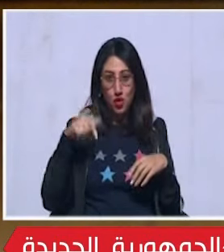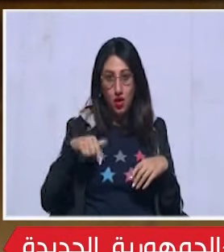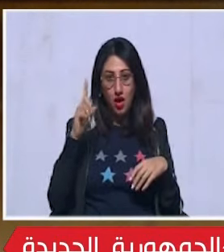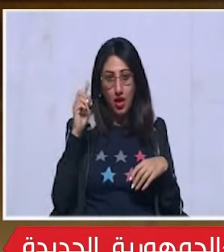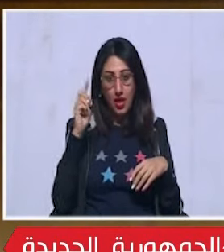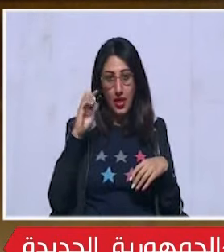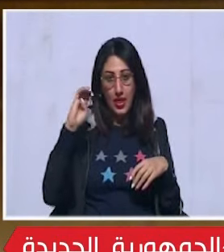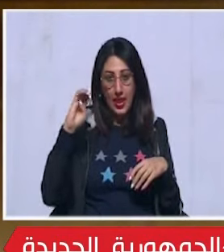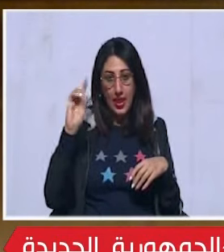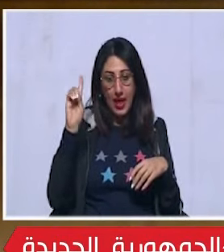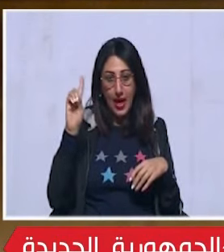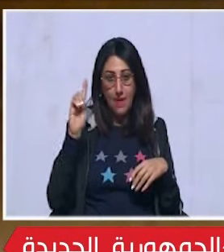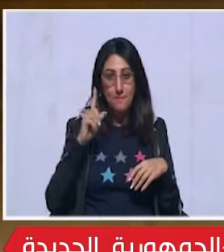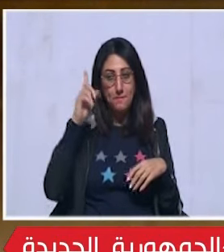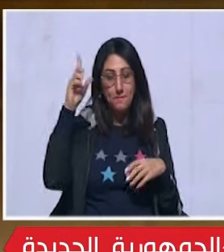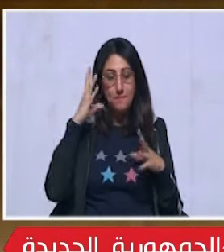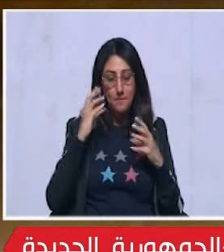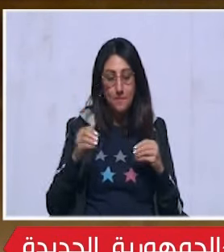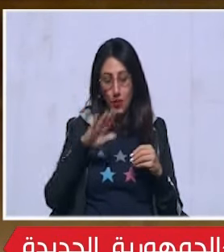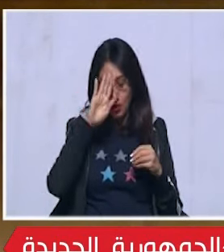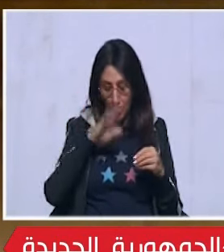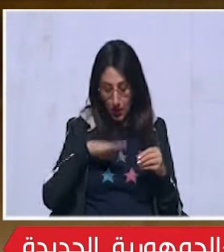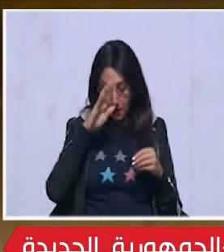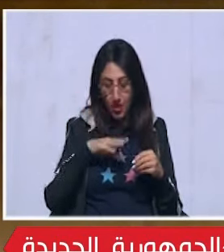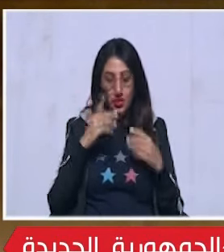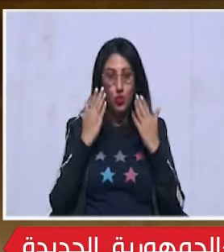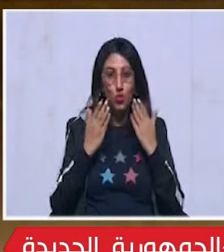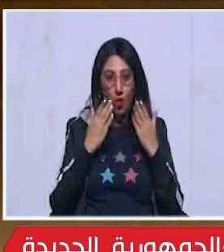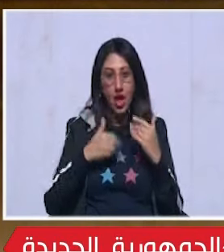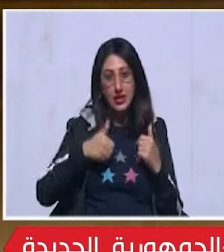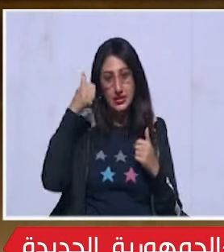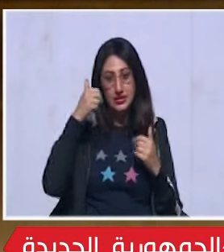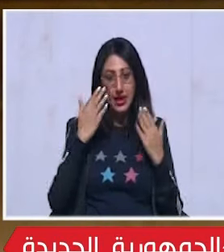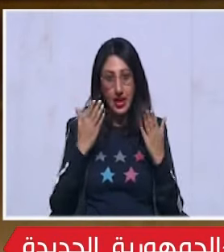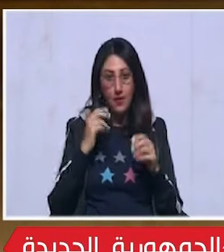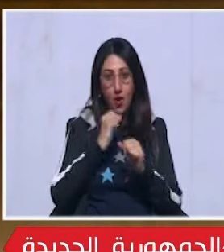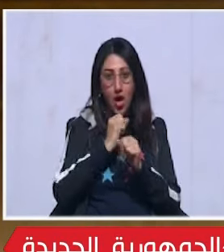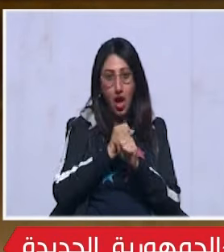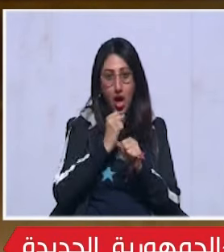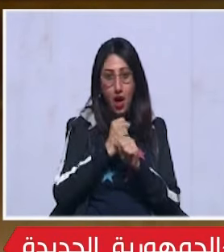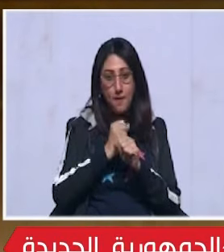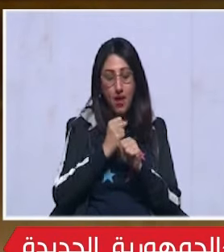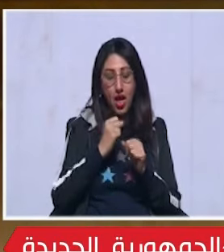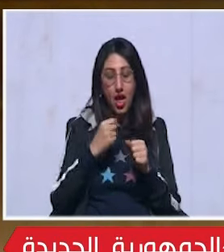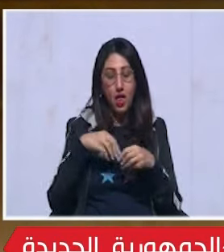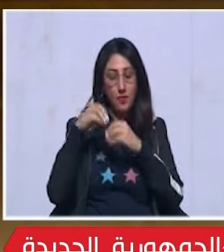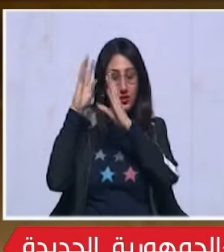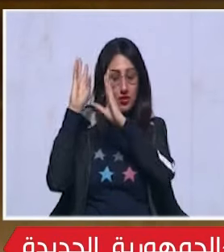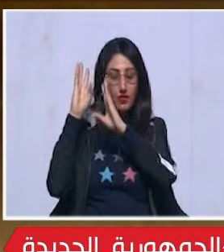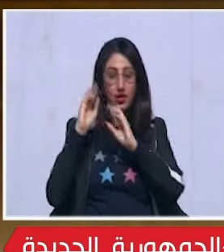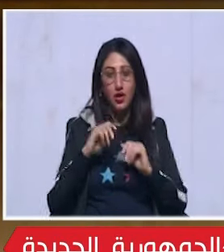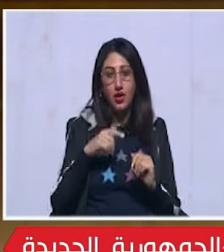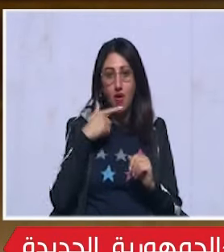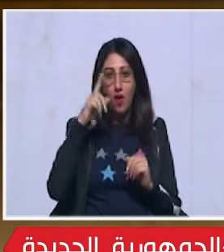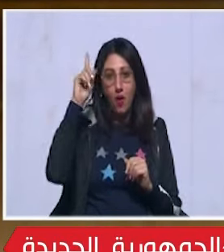افضال في العباده والدعاء والاستجابه هي الايام التي ترفع فيها الاعمال الى الله سبحانه وتعالى وفيها المعجزه الالهيه